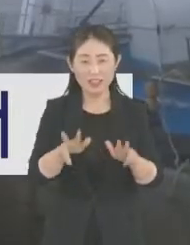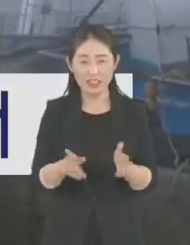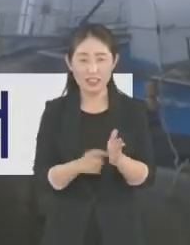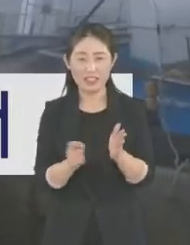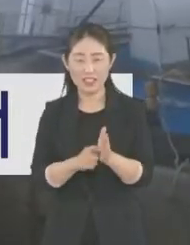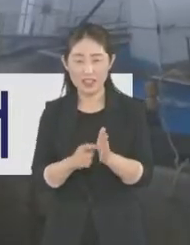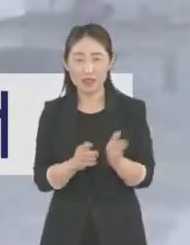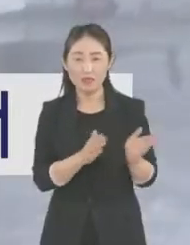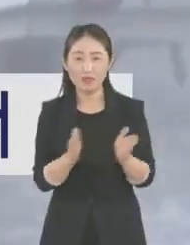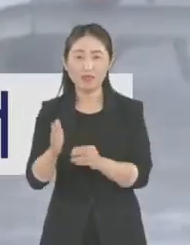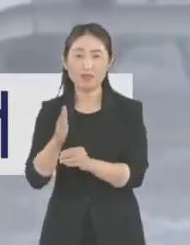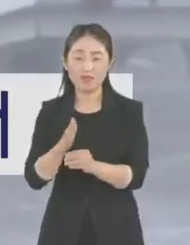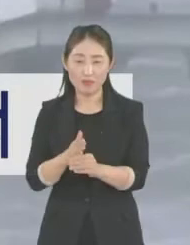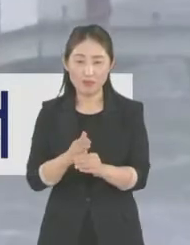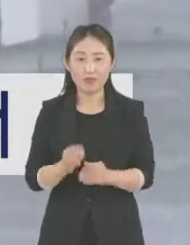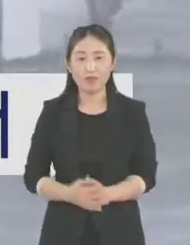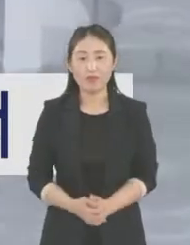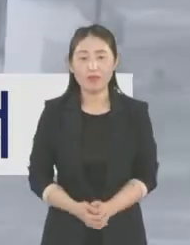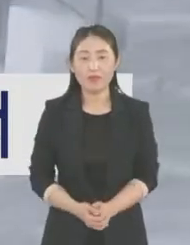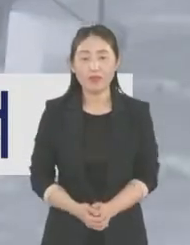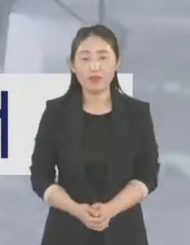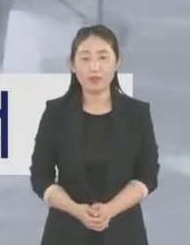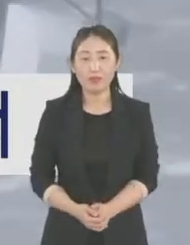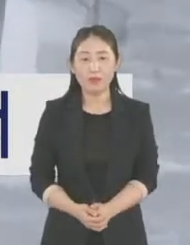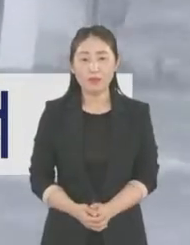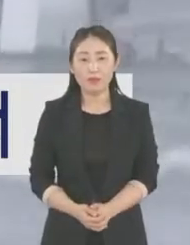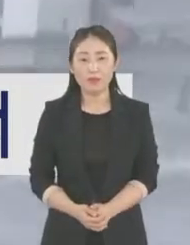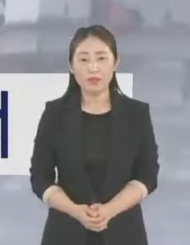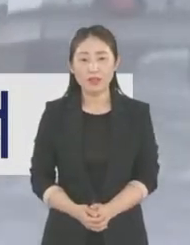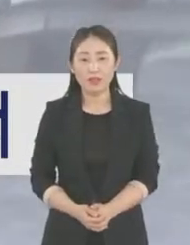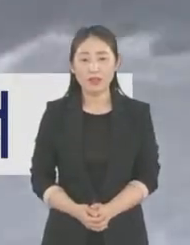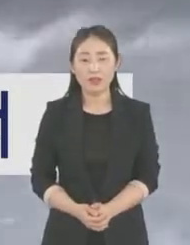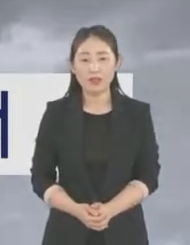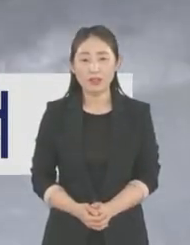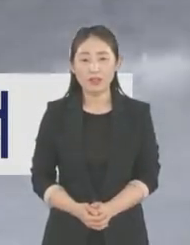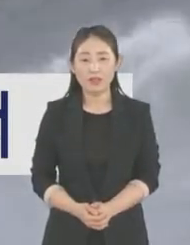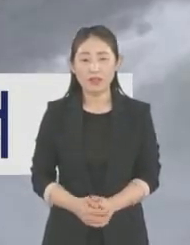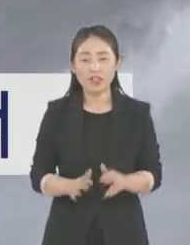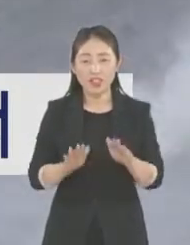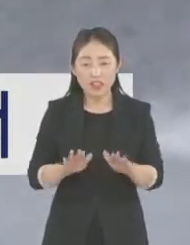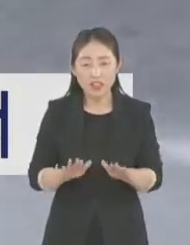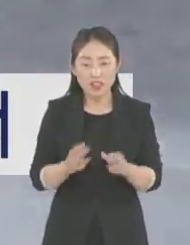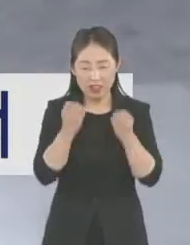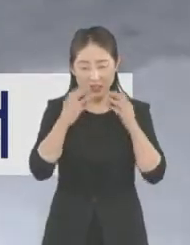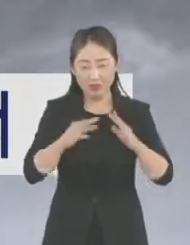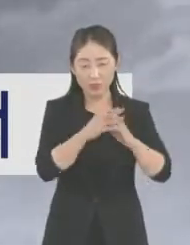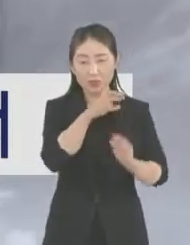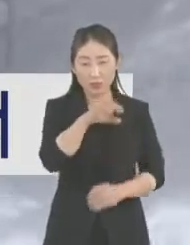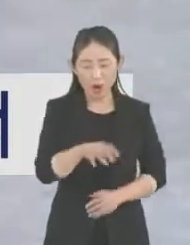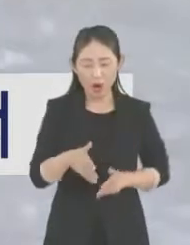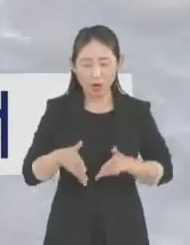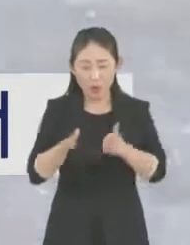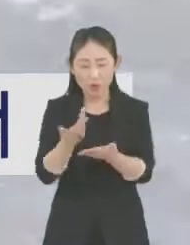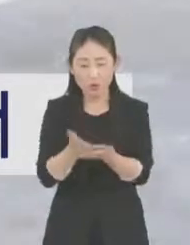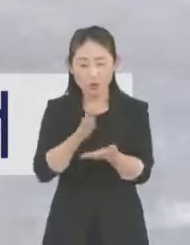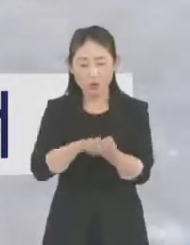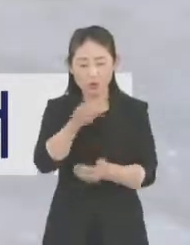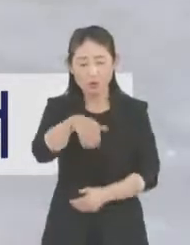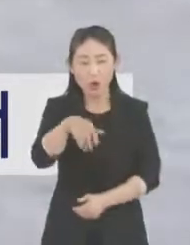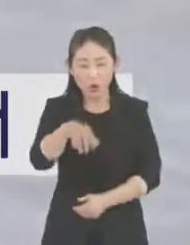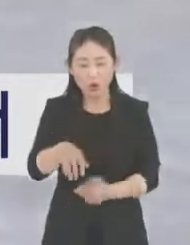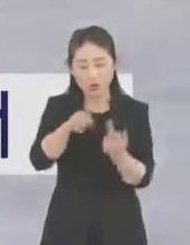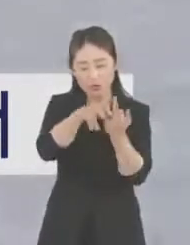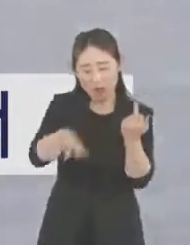농업부서를 중심으로 긴급 대책 마련에 나섰습니다. 지자체들은 경보시설과 신축 공사장, 도로 공사장,